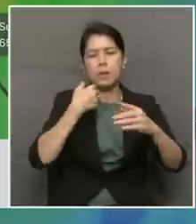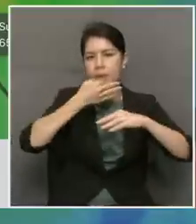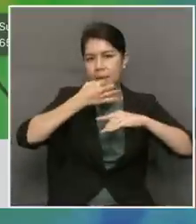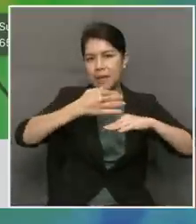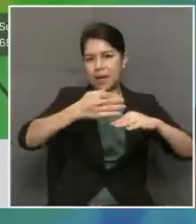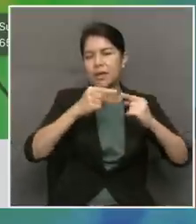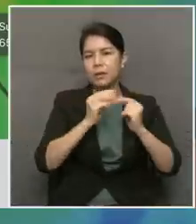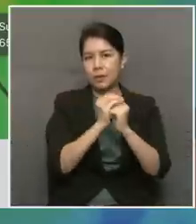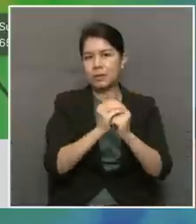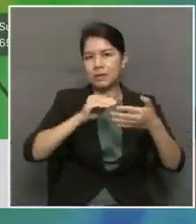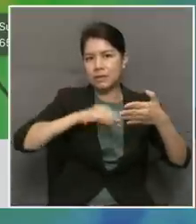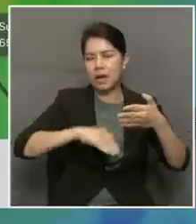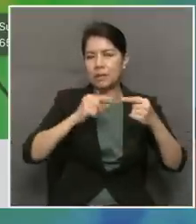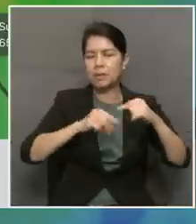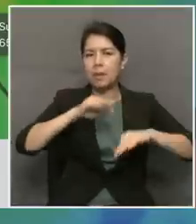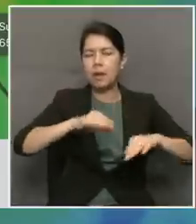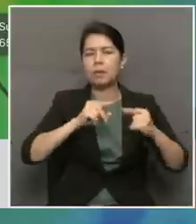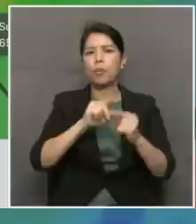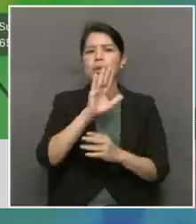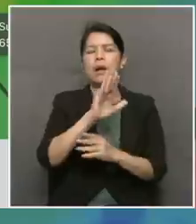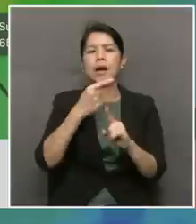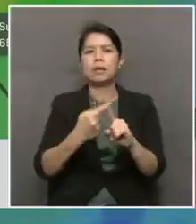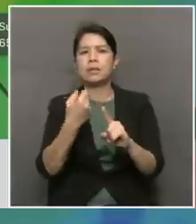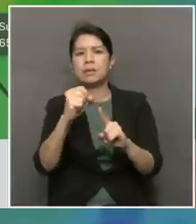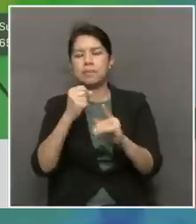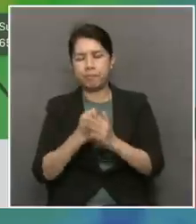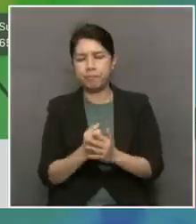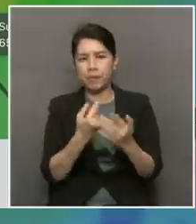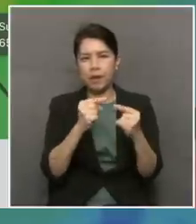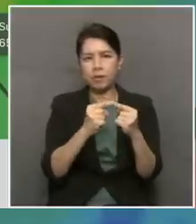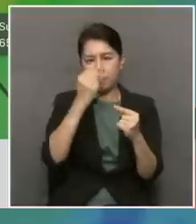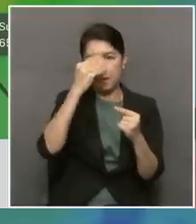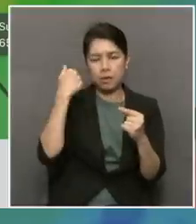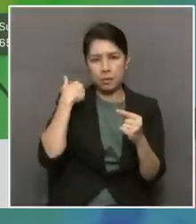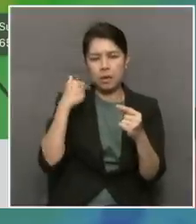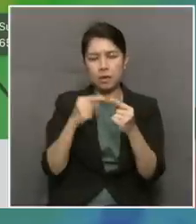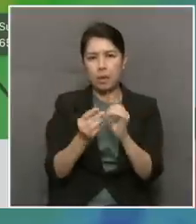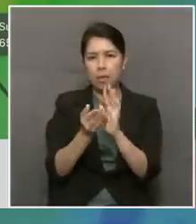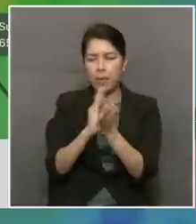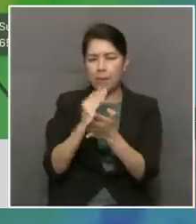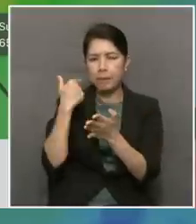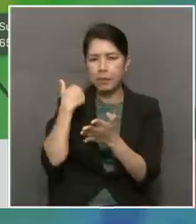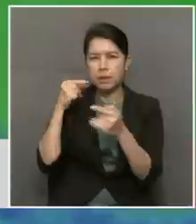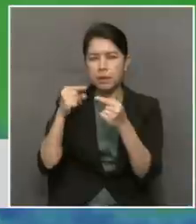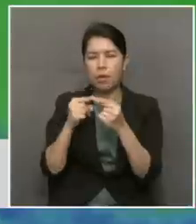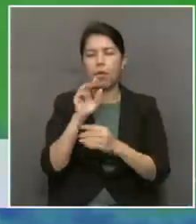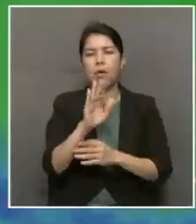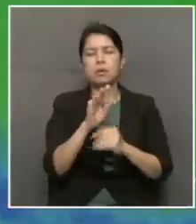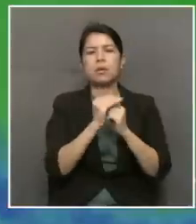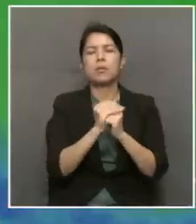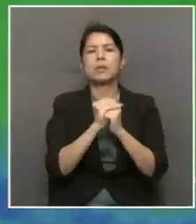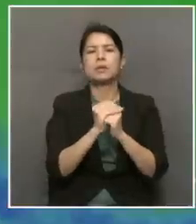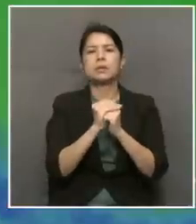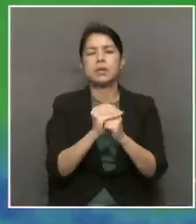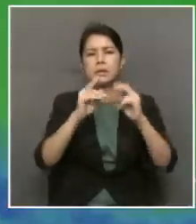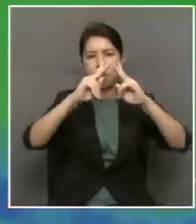การณ์ว่าในช่วงวันที่ 7-8ตุลาคมจะเคลื่อนขึ้นไปบริเวณตะวันออกเฉียงใต้ของประเทศจีนนะครับกรมอุตุนิยมวิทยา